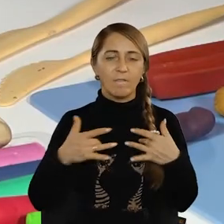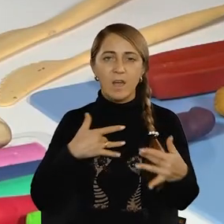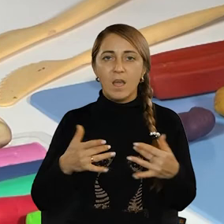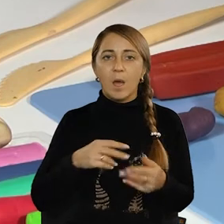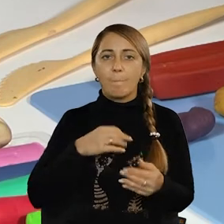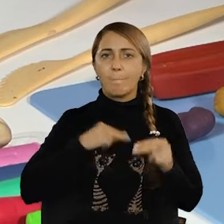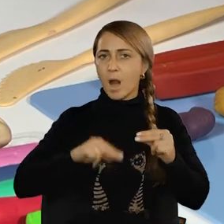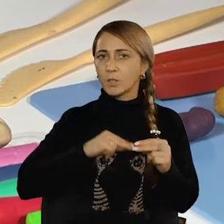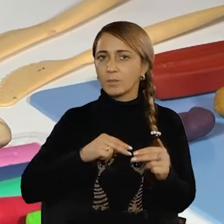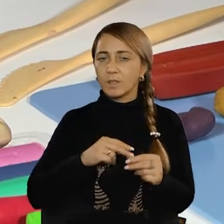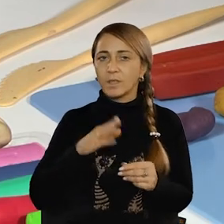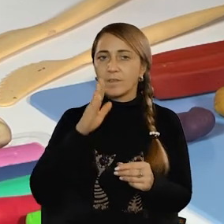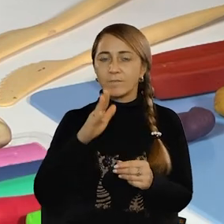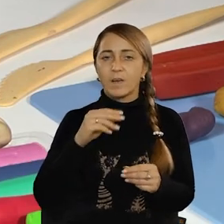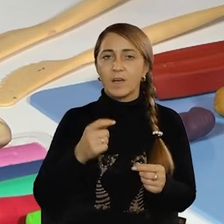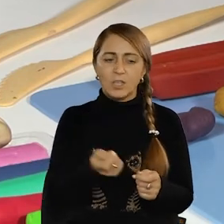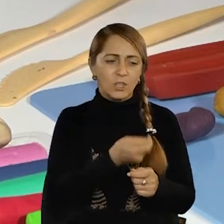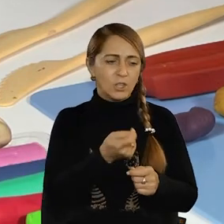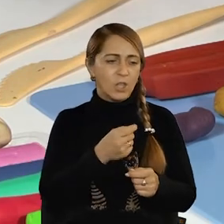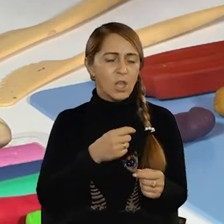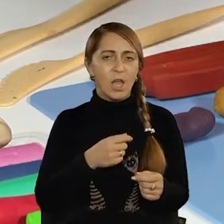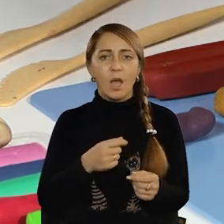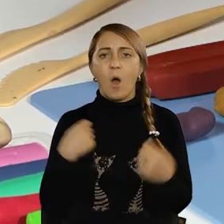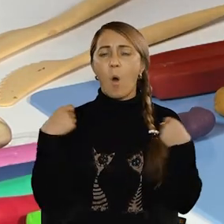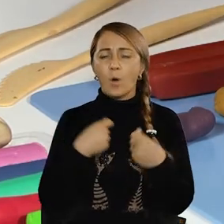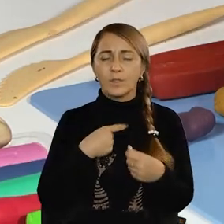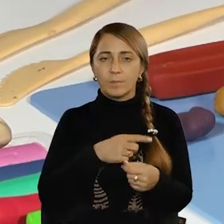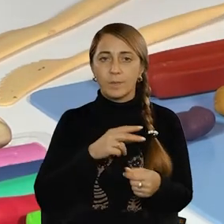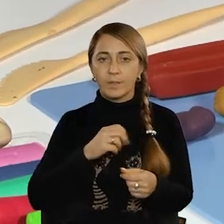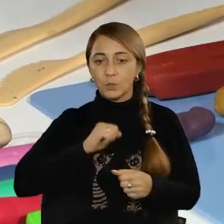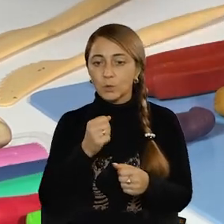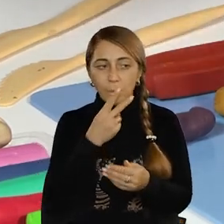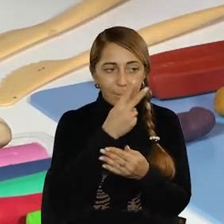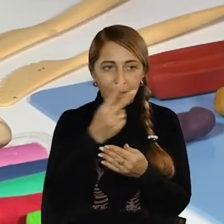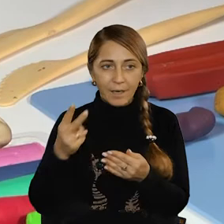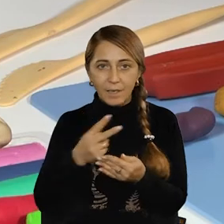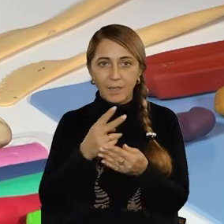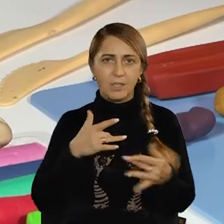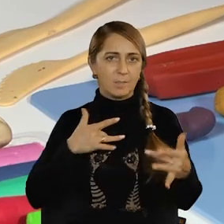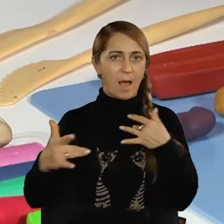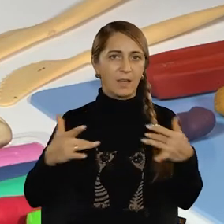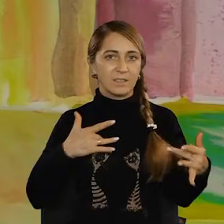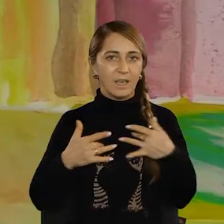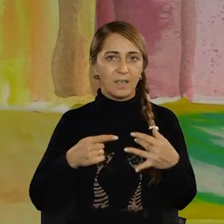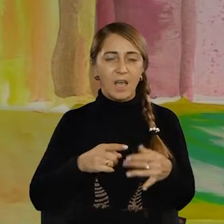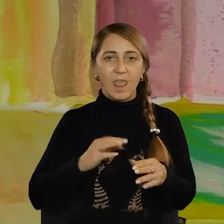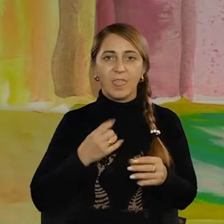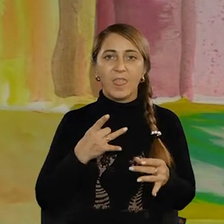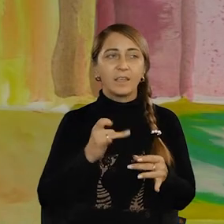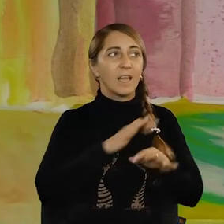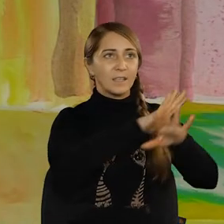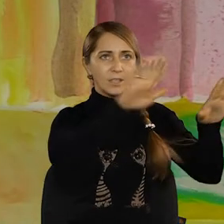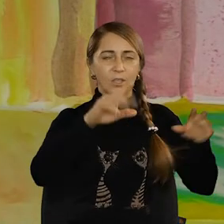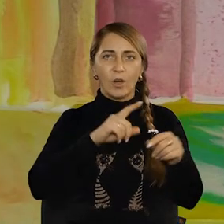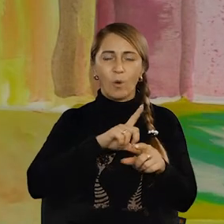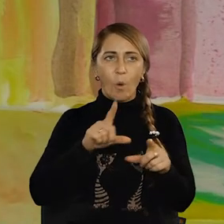Герої-актори працювали в ательє і шили одяг. Ми з друзями залюбки переглянули спектакль. На стінах кожного